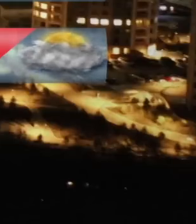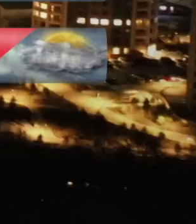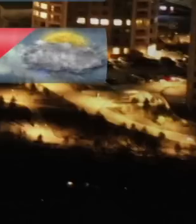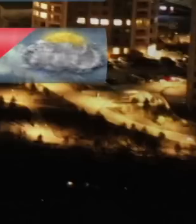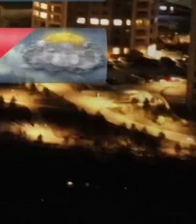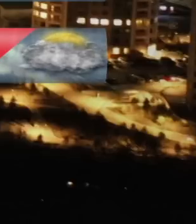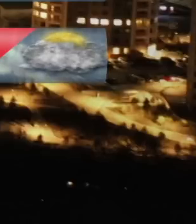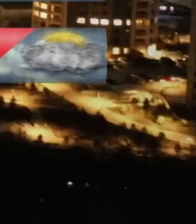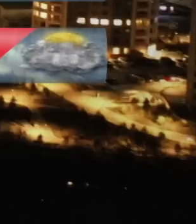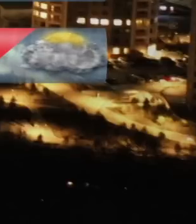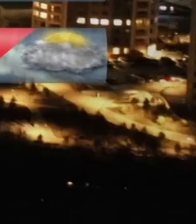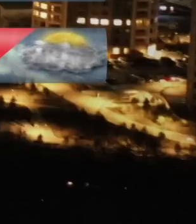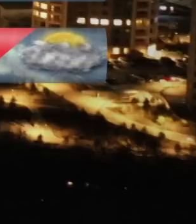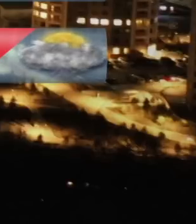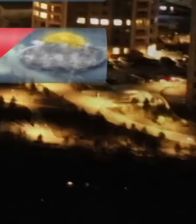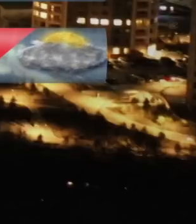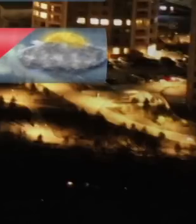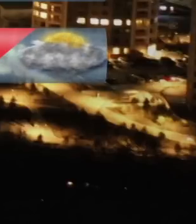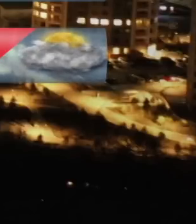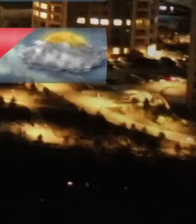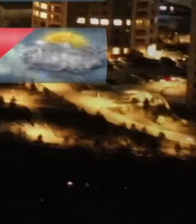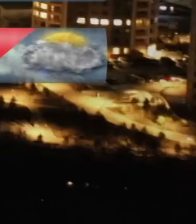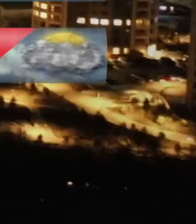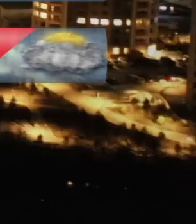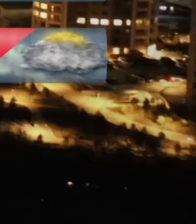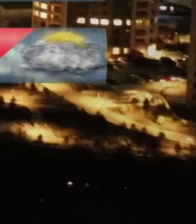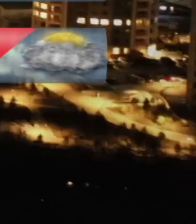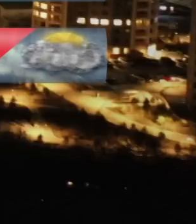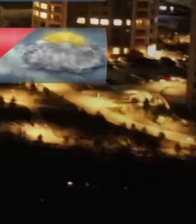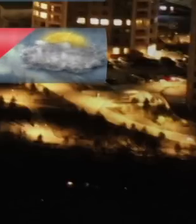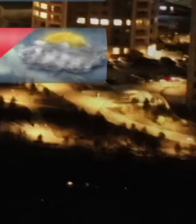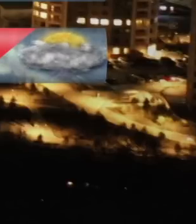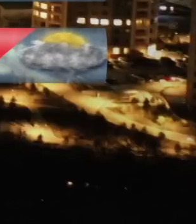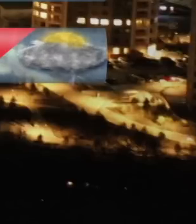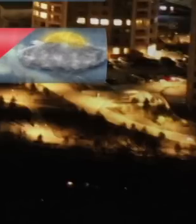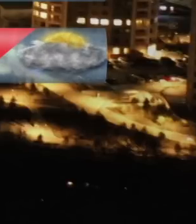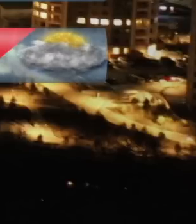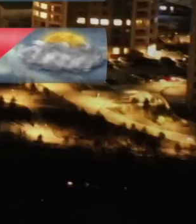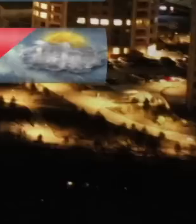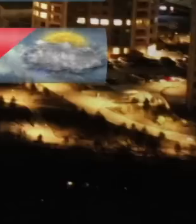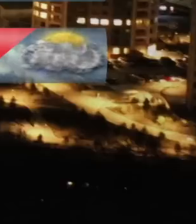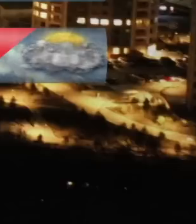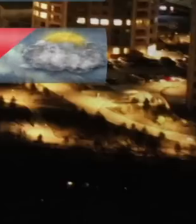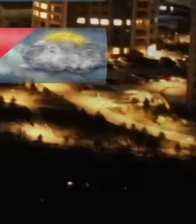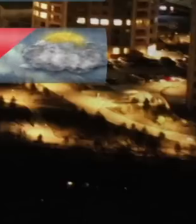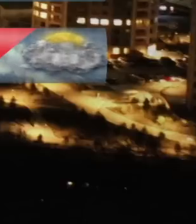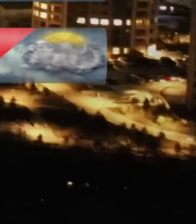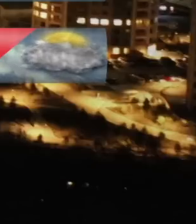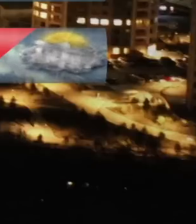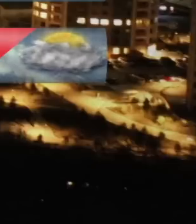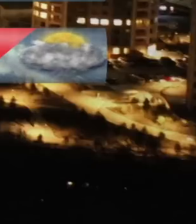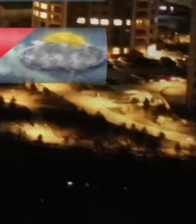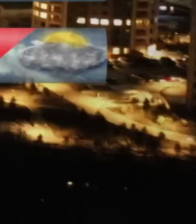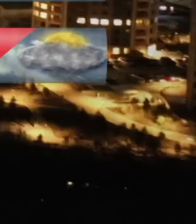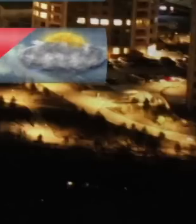орчимд агарын температур өссөн үзүүлэлтээр дулаахан байх болно. За Бэм гарагтаа бол шөнө өвчөж 16 градус дулаан, Өдөртөө бол дууцахлагын театр